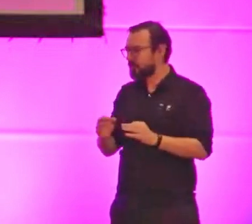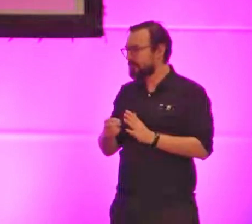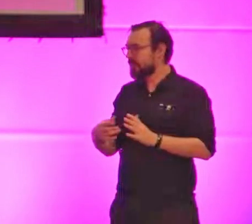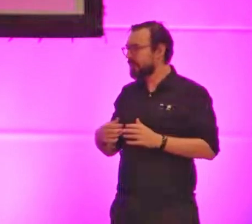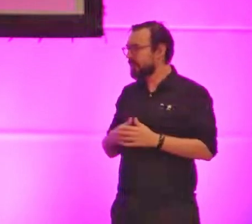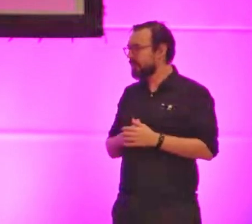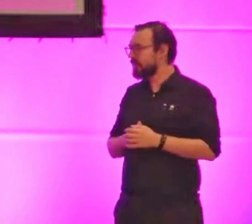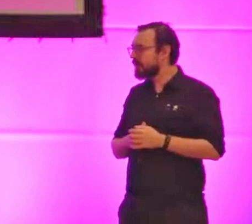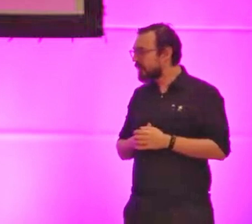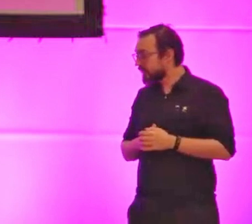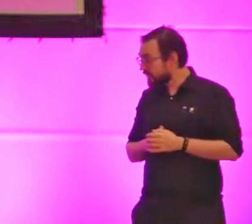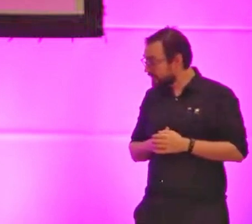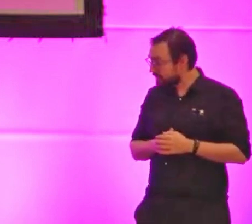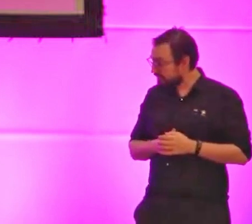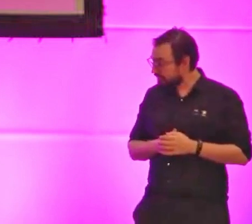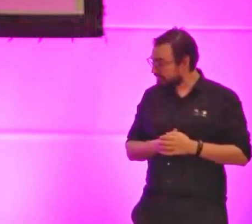Ja,